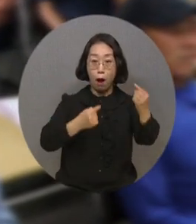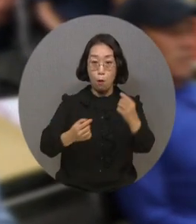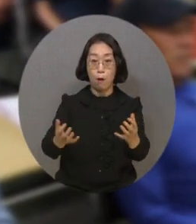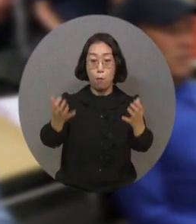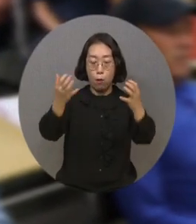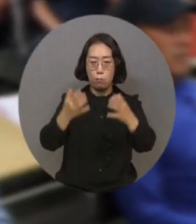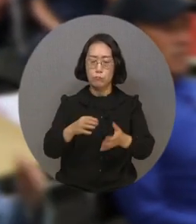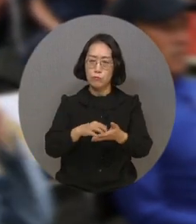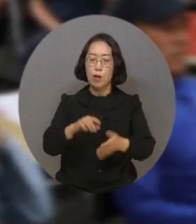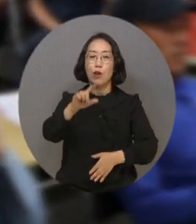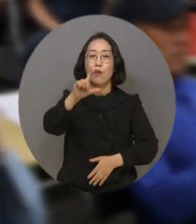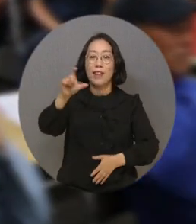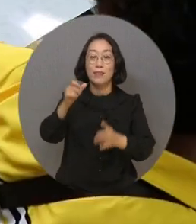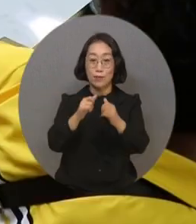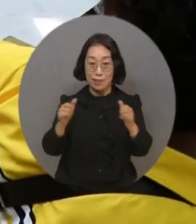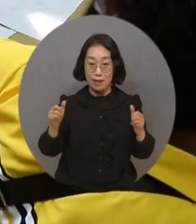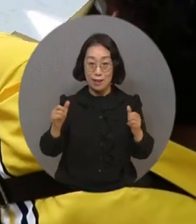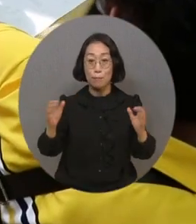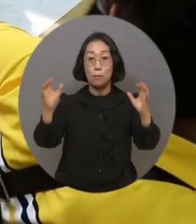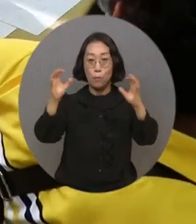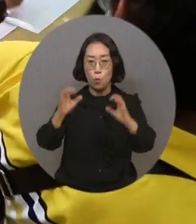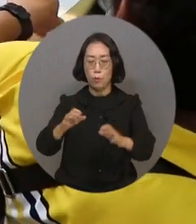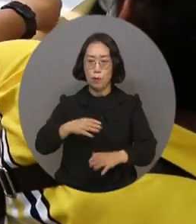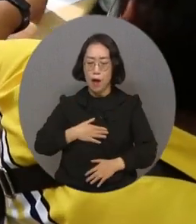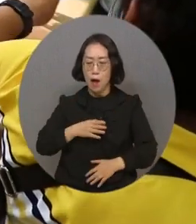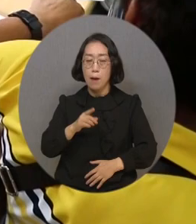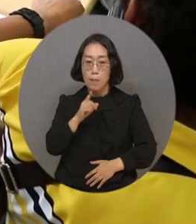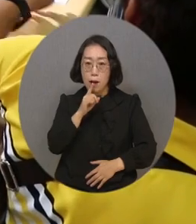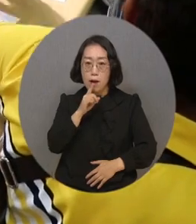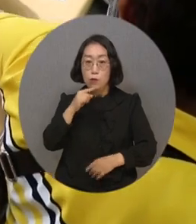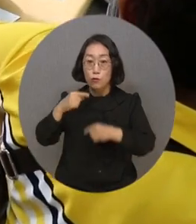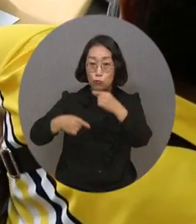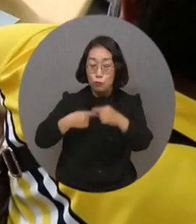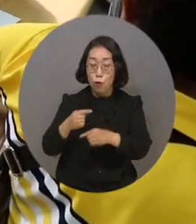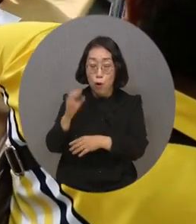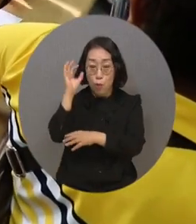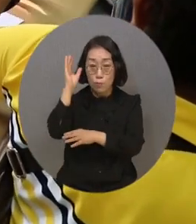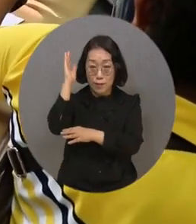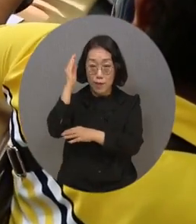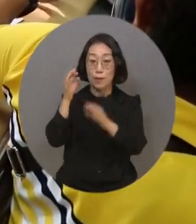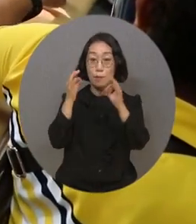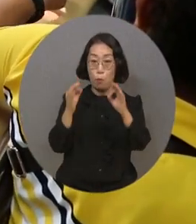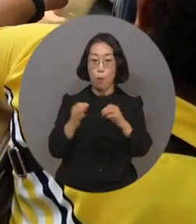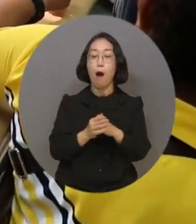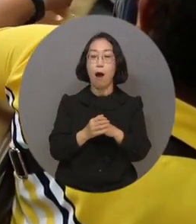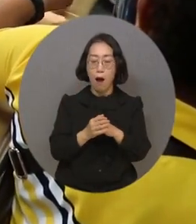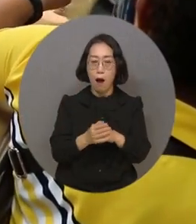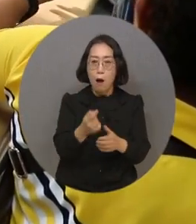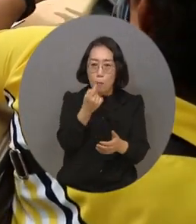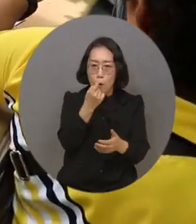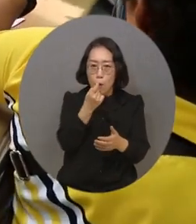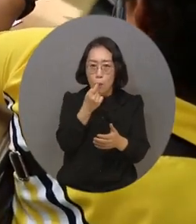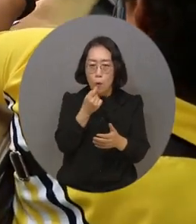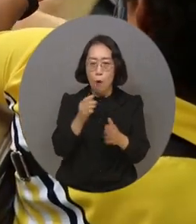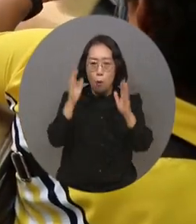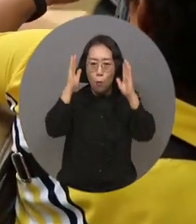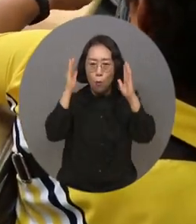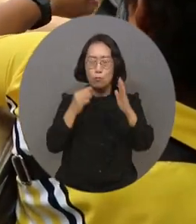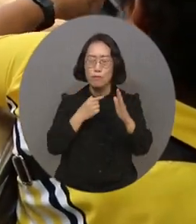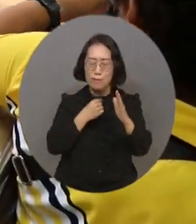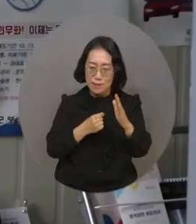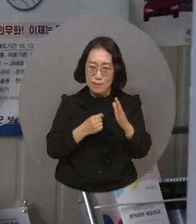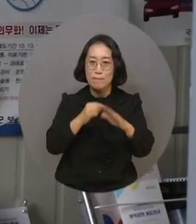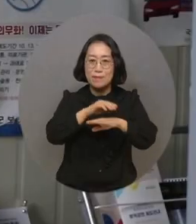농아인 15여 명이 모여 본인의 언어인 수어로 진행되는 강의를 통해 학습에 대한 오랜 바람을 풉니다.